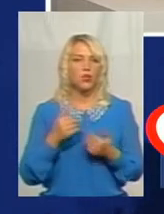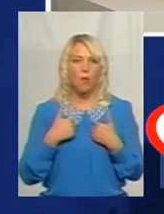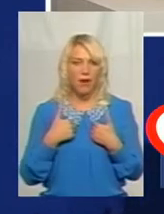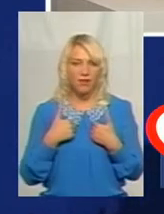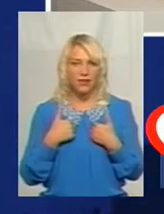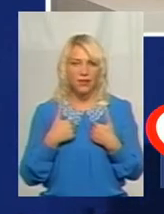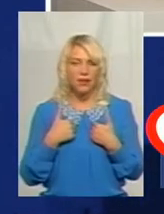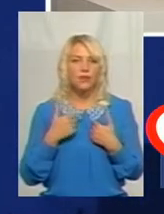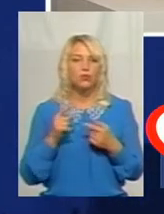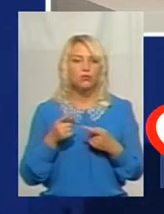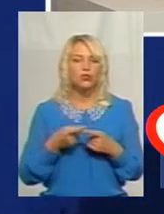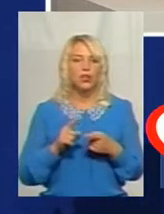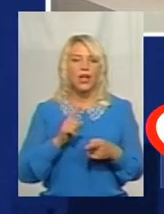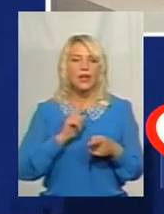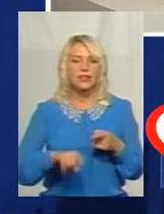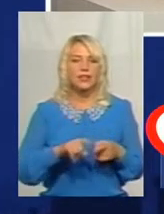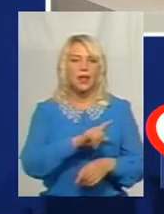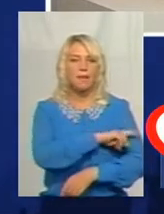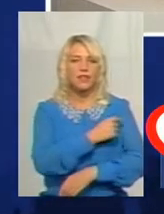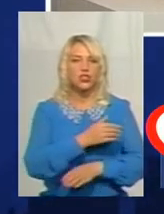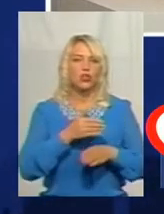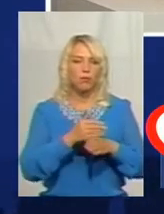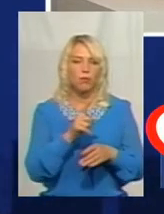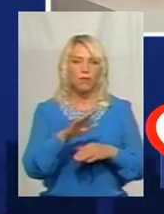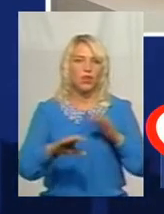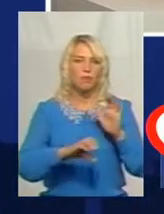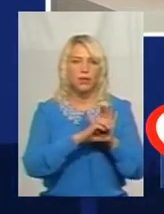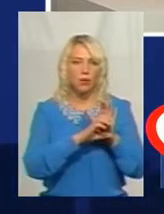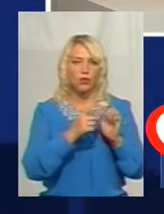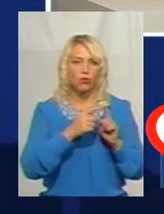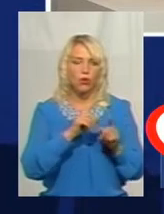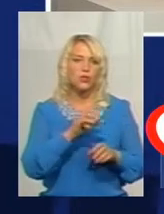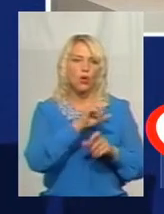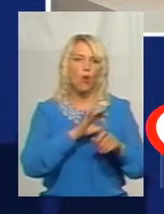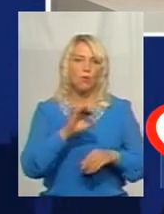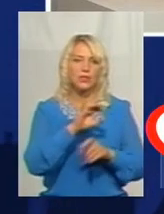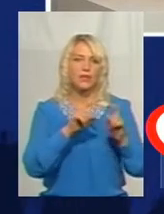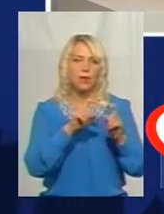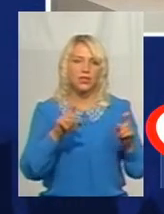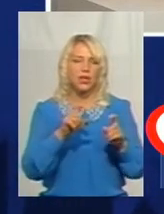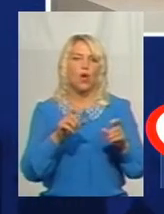що екстрена медична допомога, вона підпорядковується обласному департаменту охорони здоров'я, але